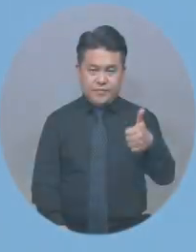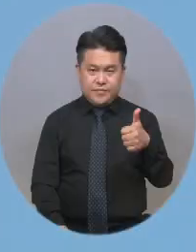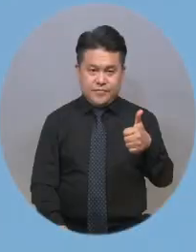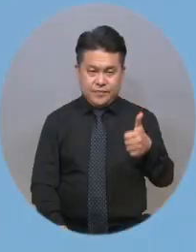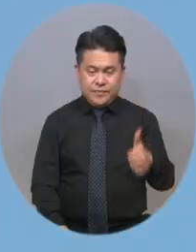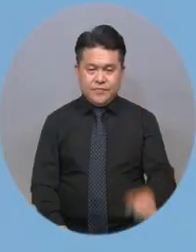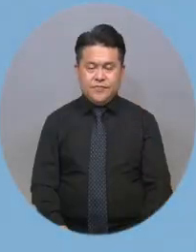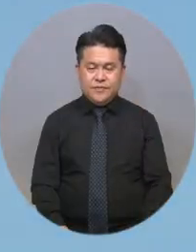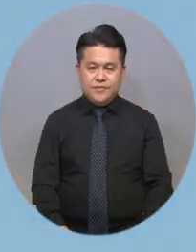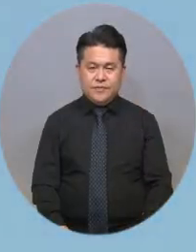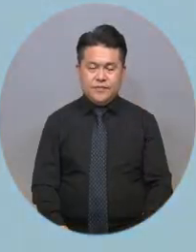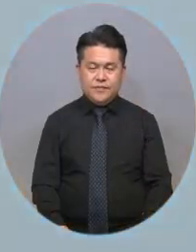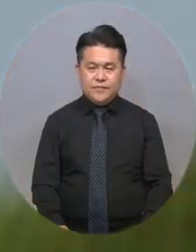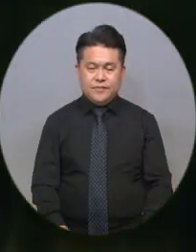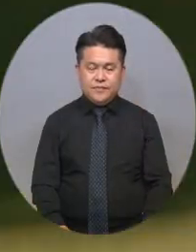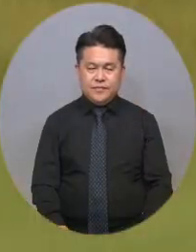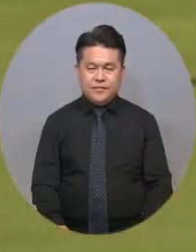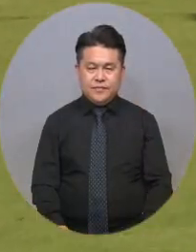굿샷.